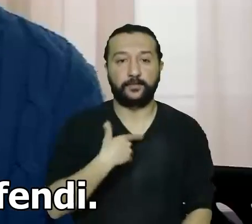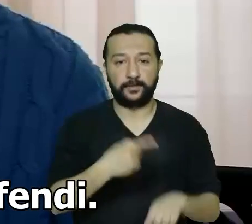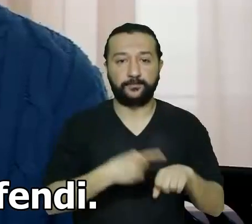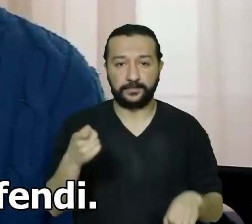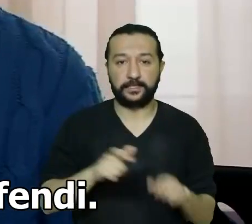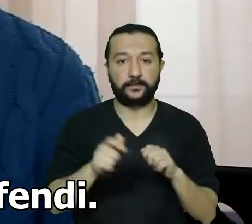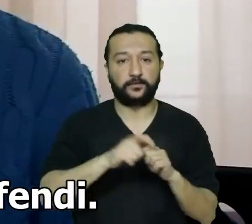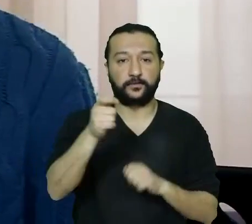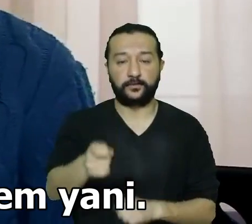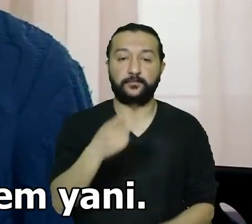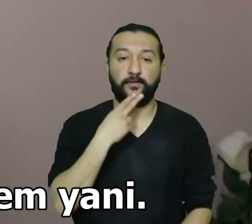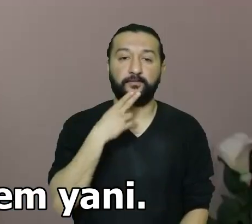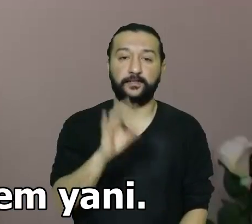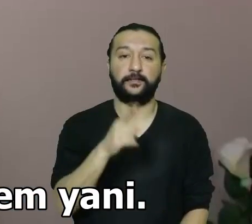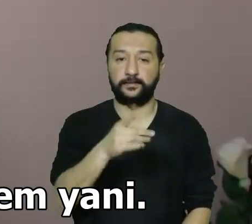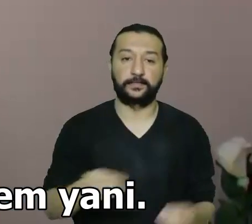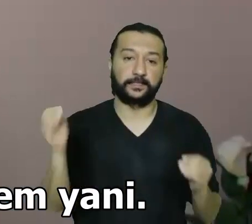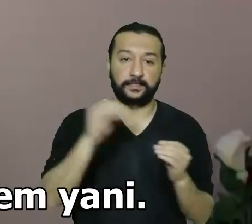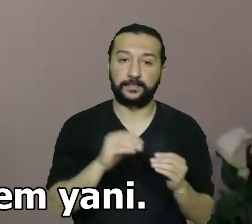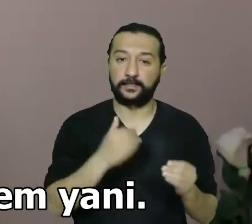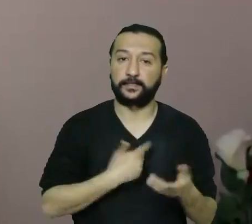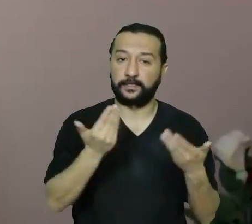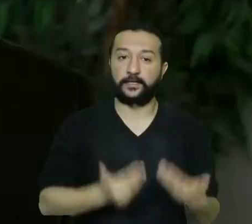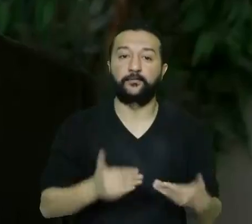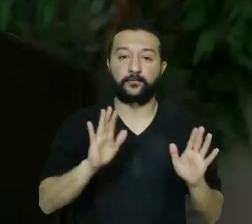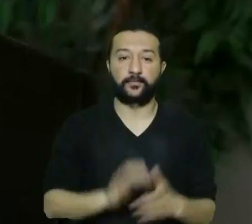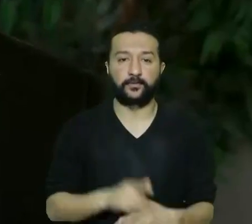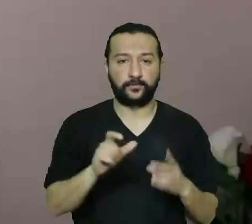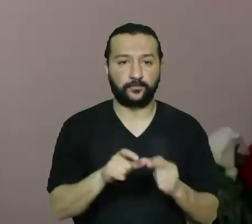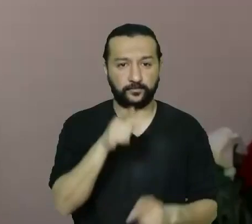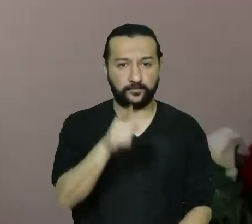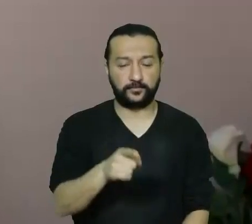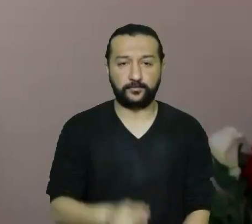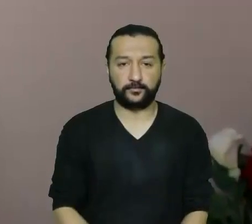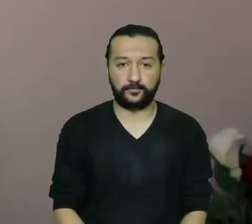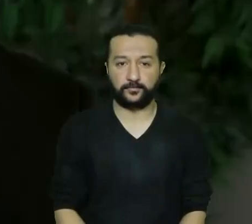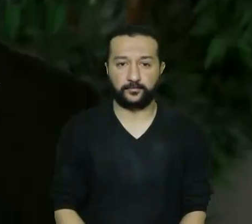saat ücret öderim hanımefendi. Mesai falan kesinlikle kabul etmem yani. Şükrü.